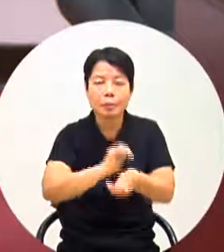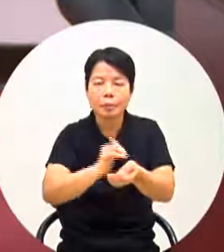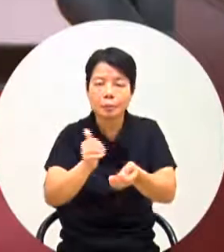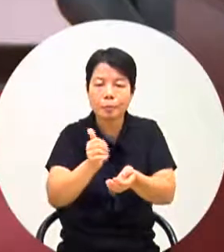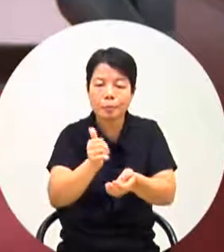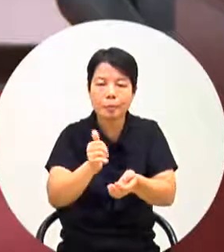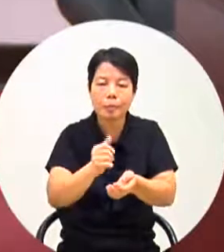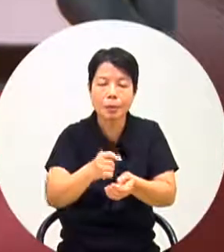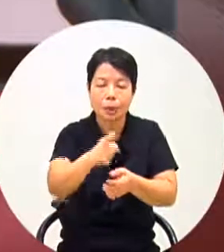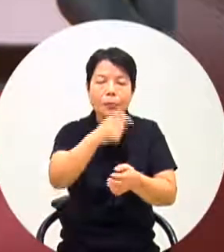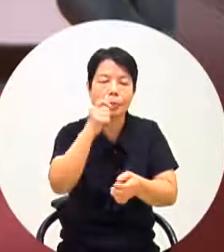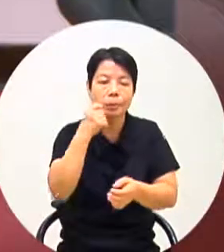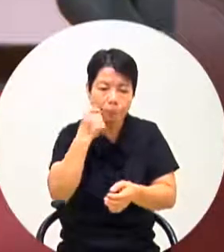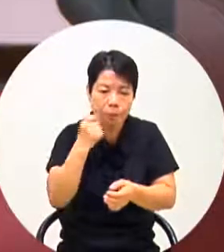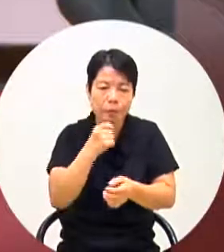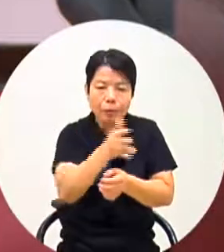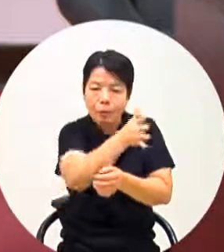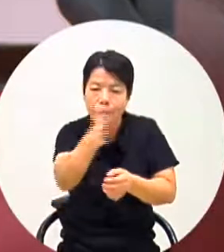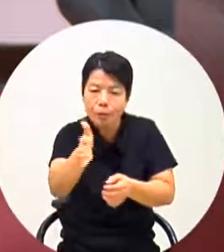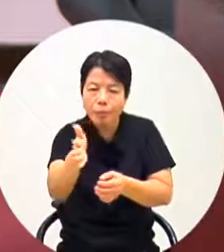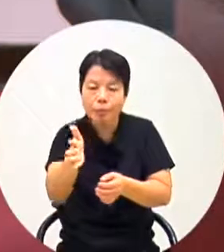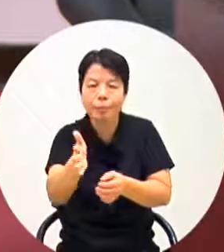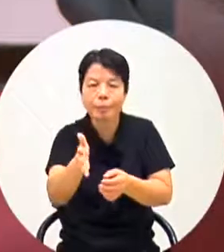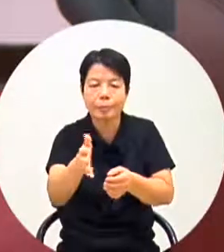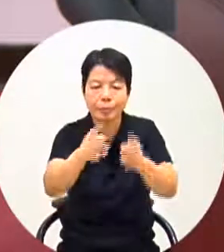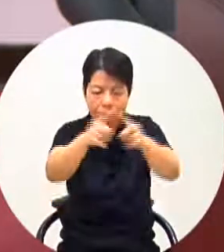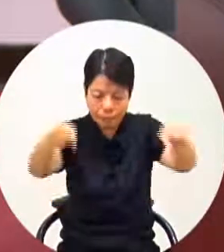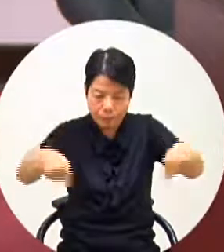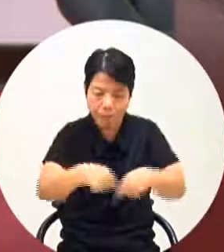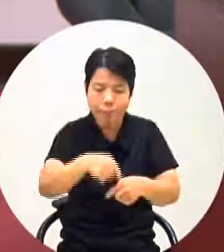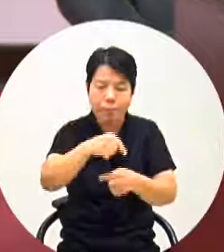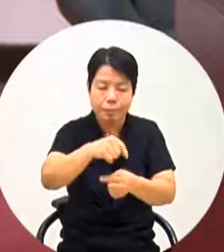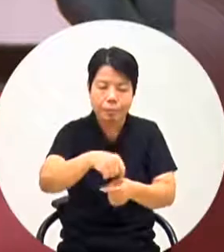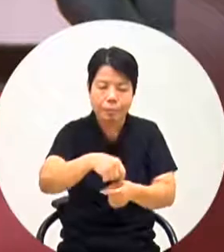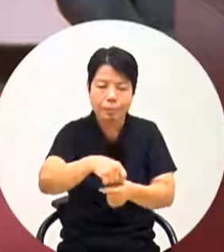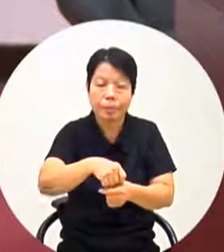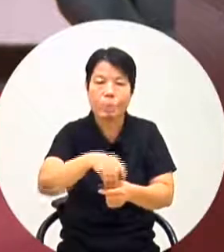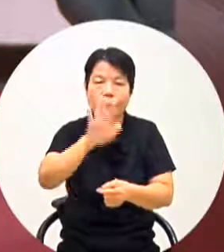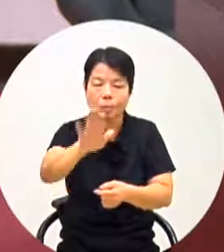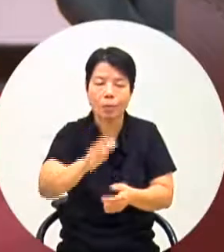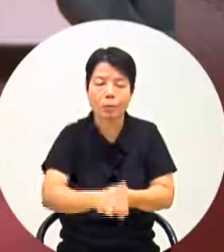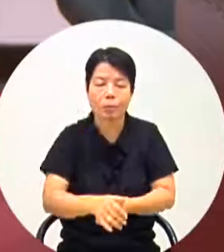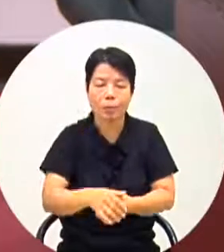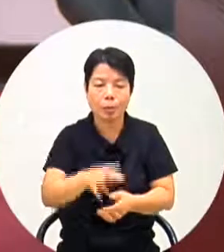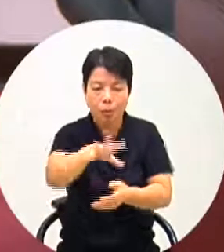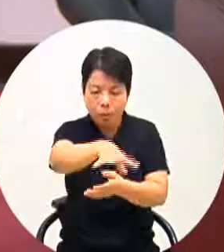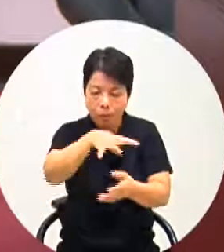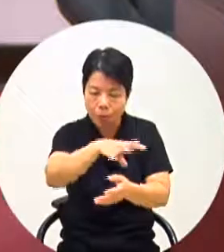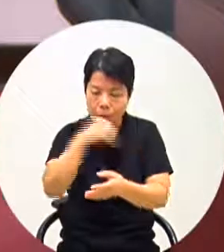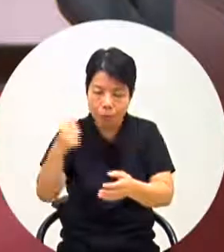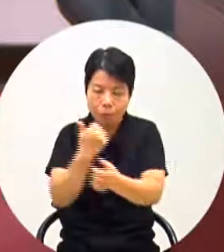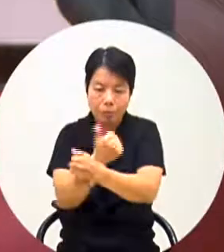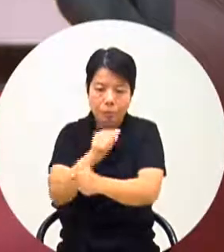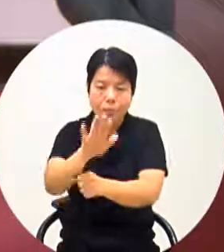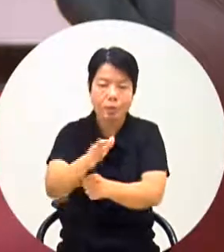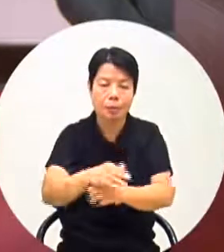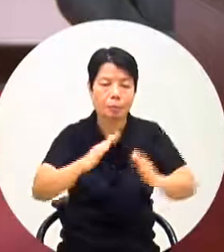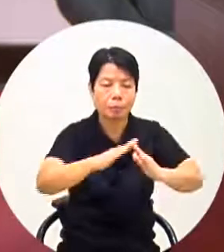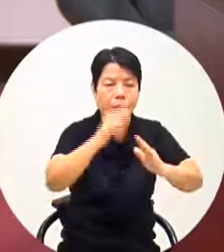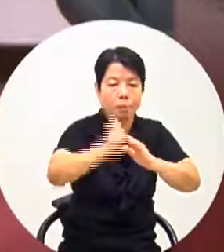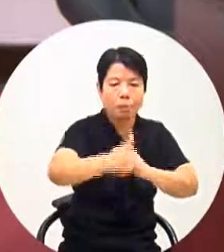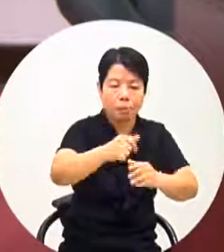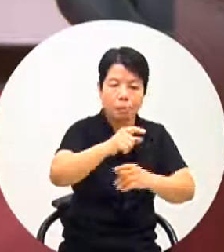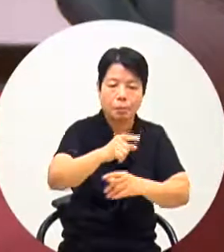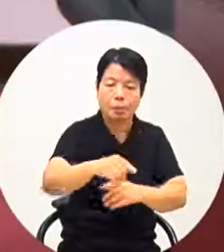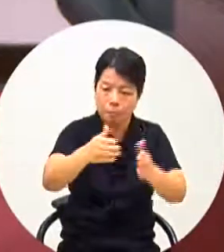一个参考。那参考了以后，我记得市长也曾讲过，一定要每一个人都同